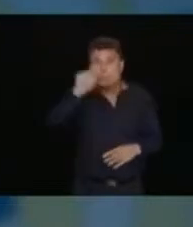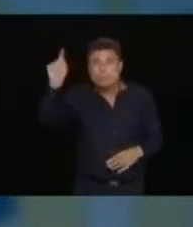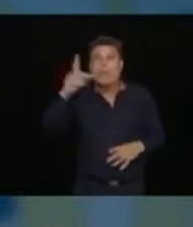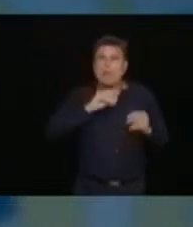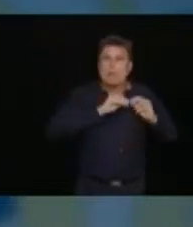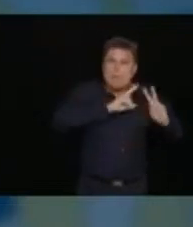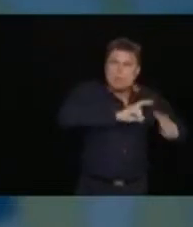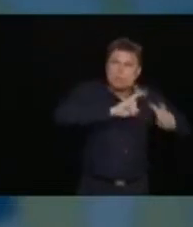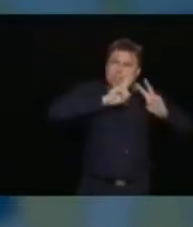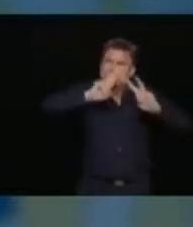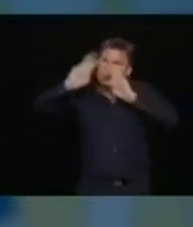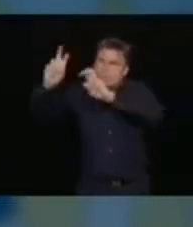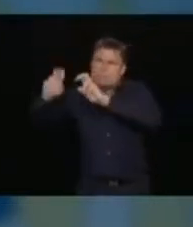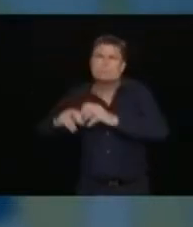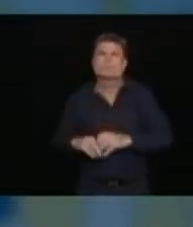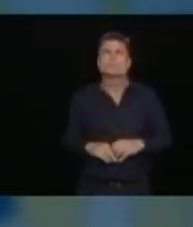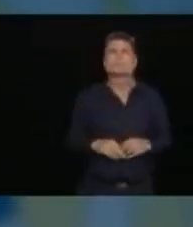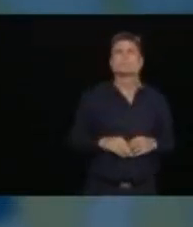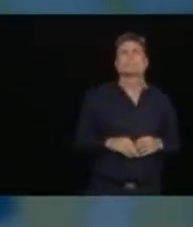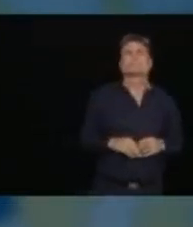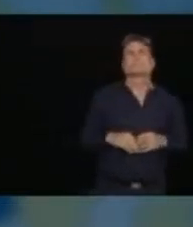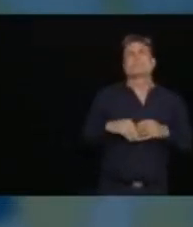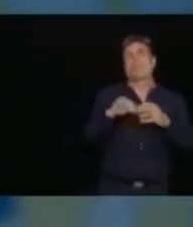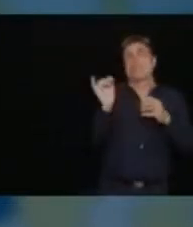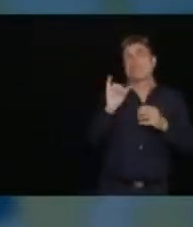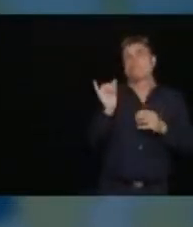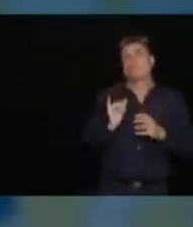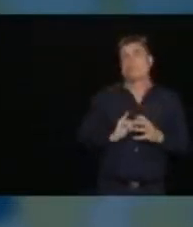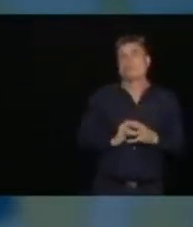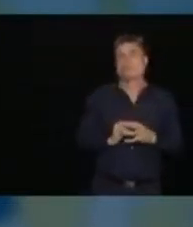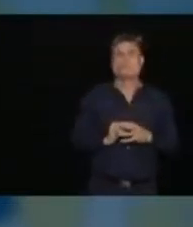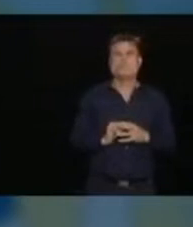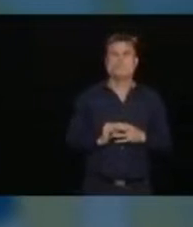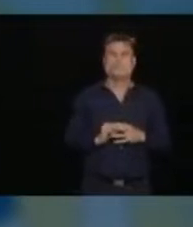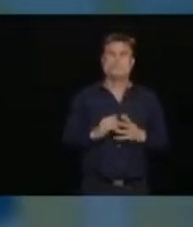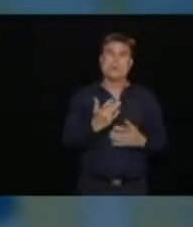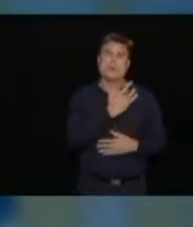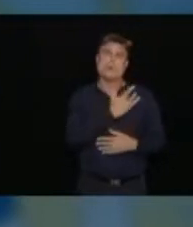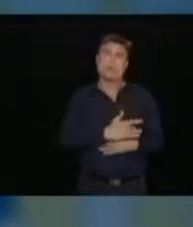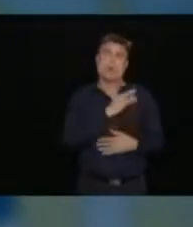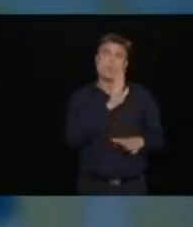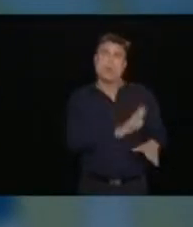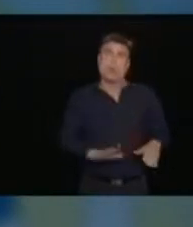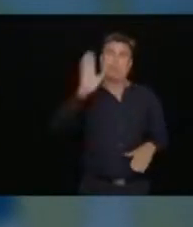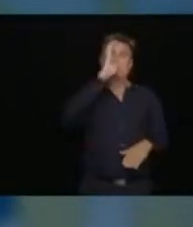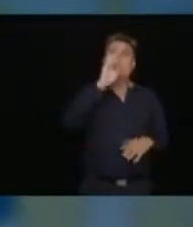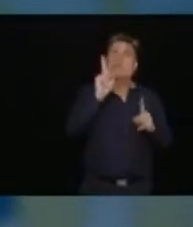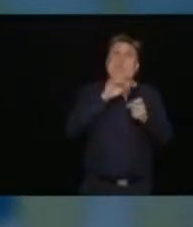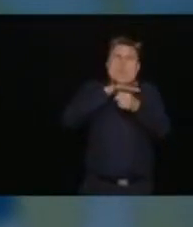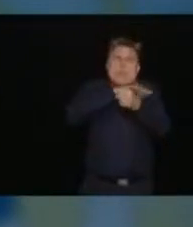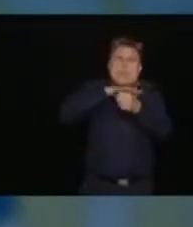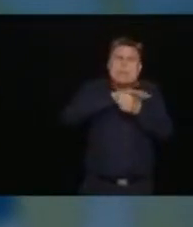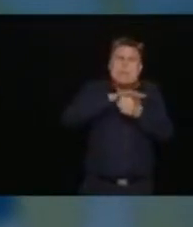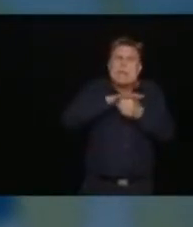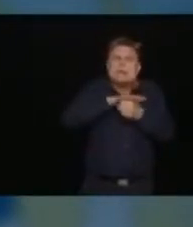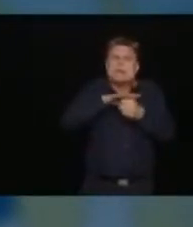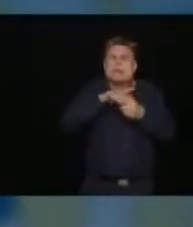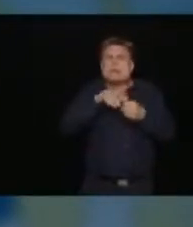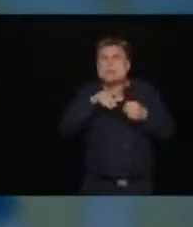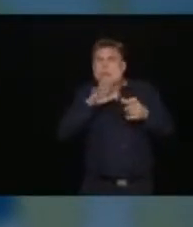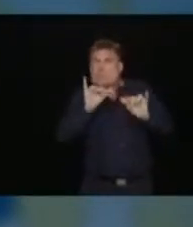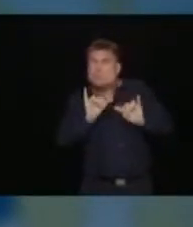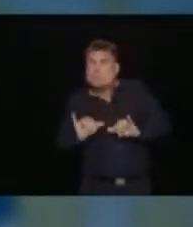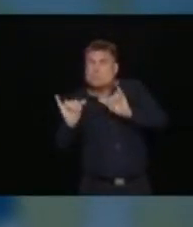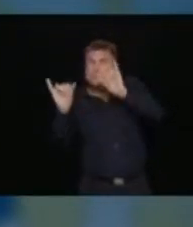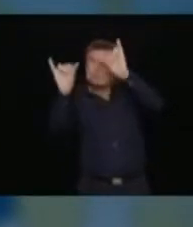又要安全。所以这个他说了，这个民意调查一定是给了很多他们在今